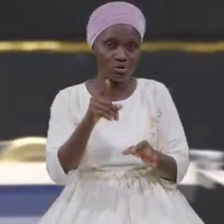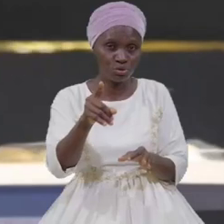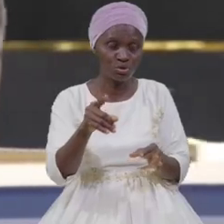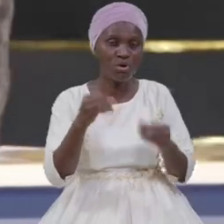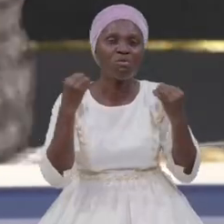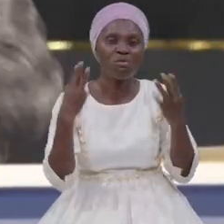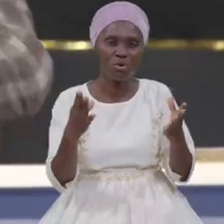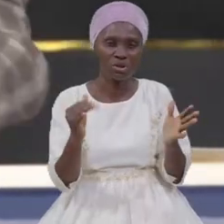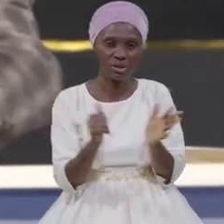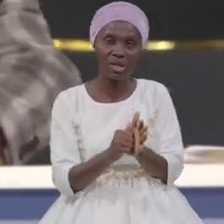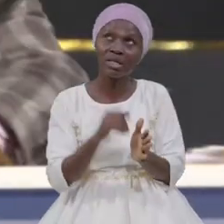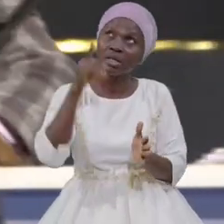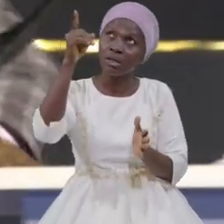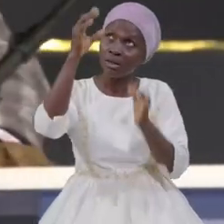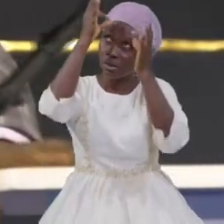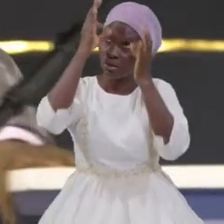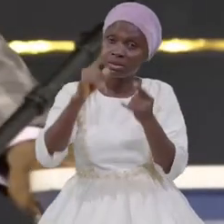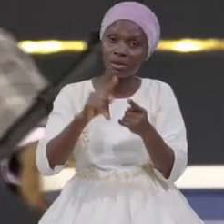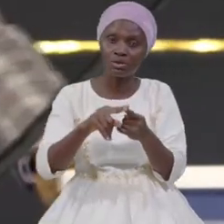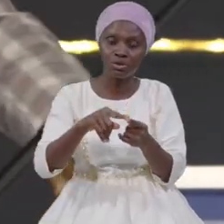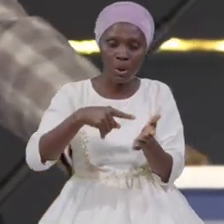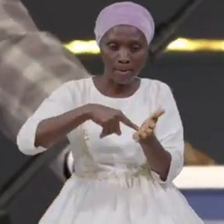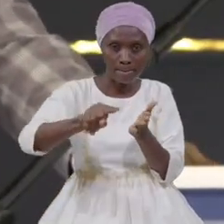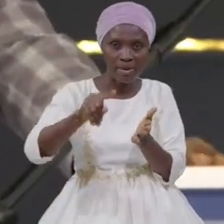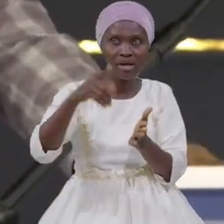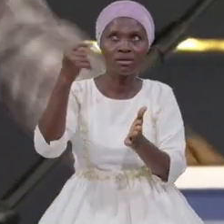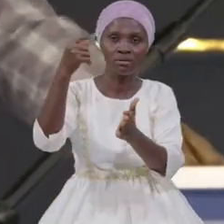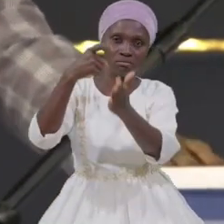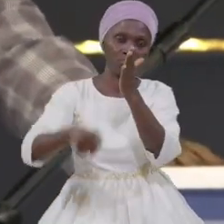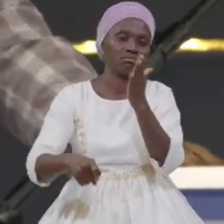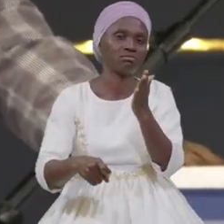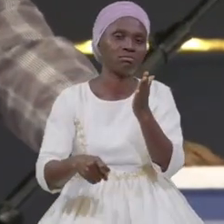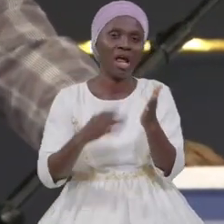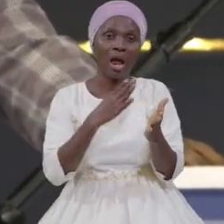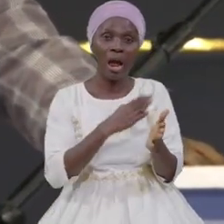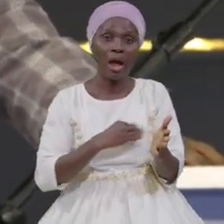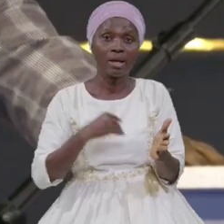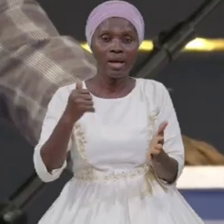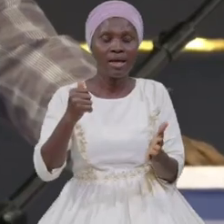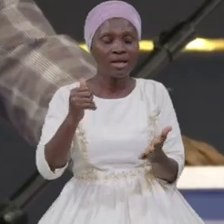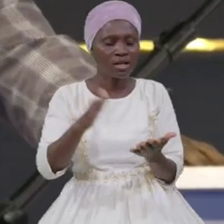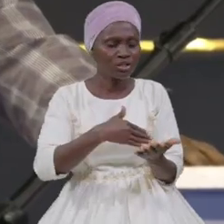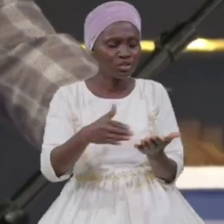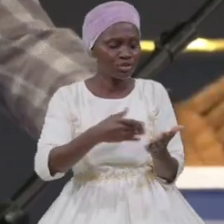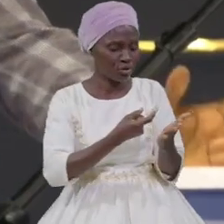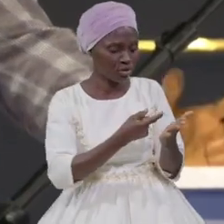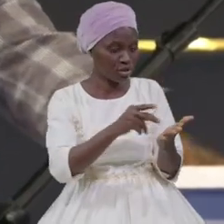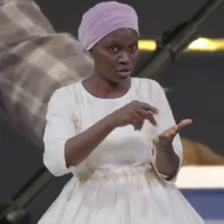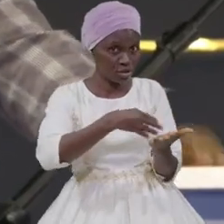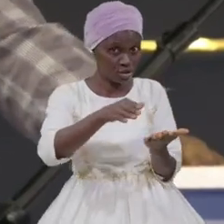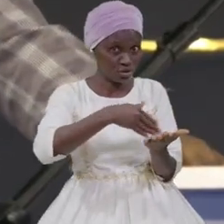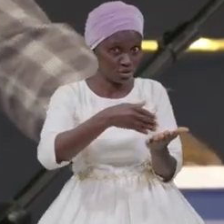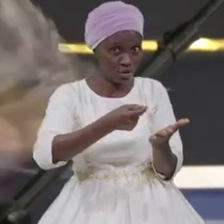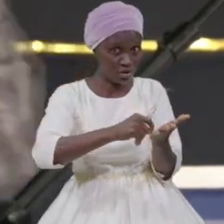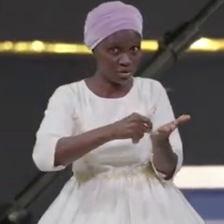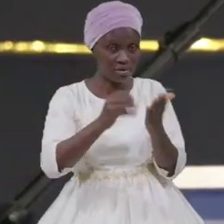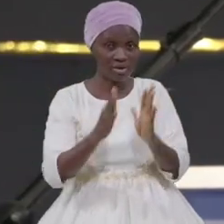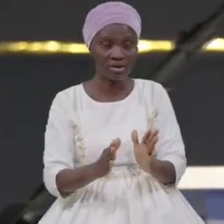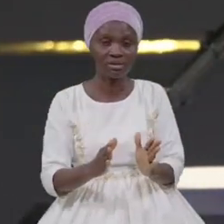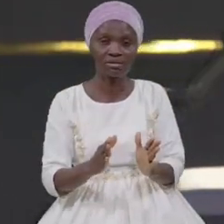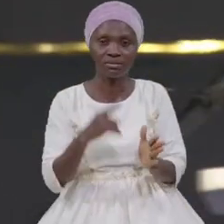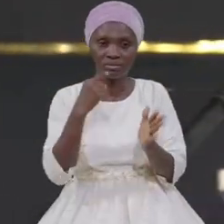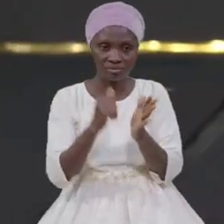payé le prix. Et l'auteur, compositeur dit, Jésus-Christ a tout payé. Tu n'as plus rien d'autre